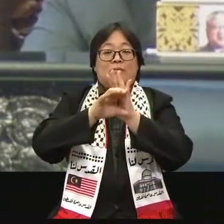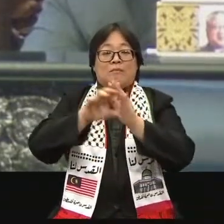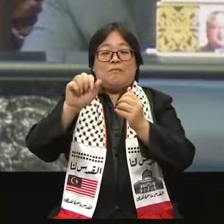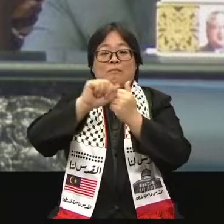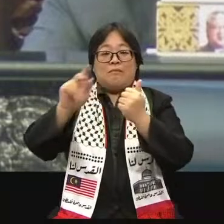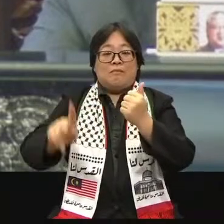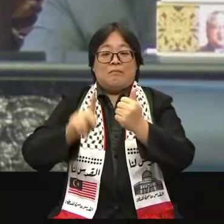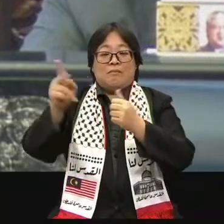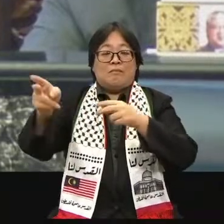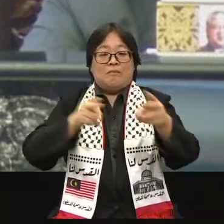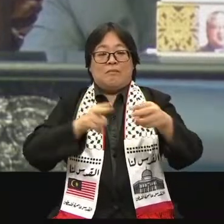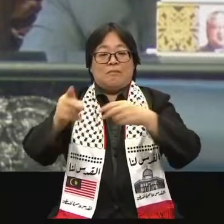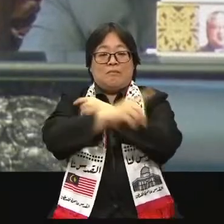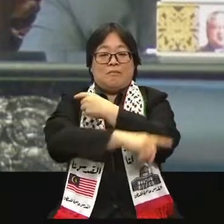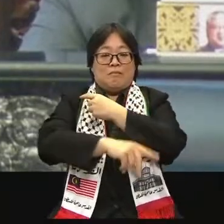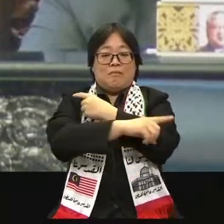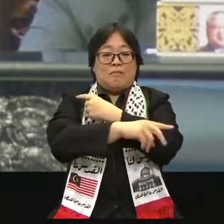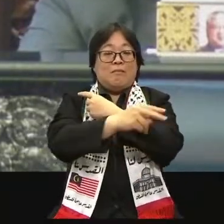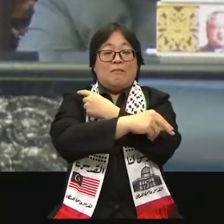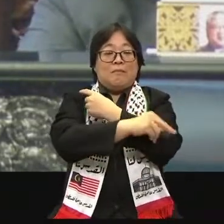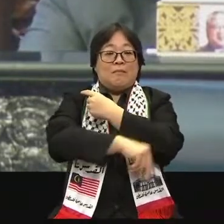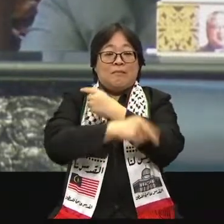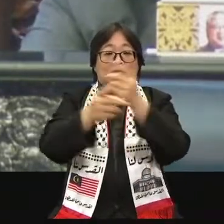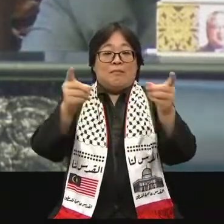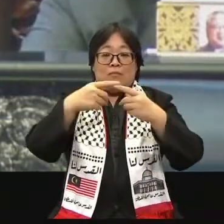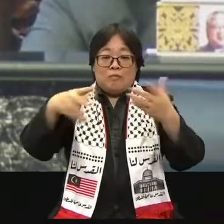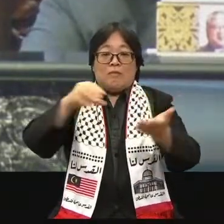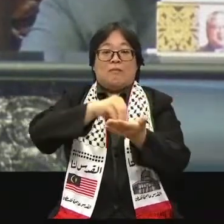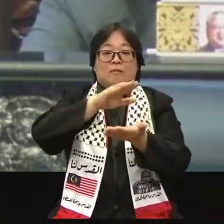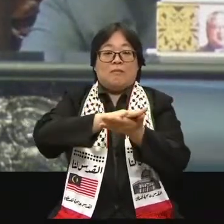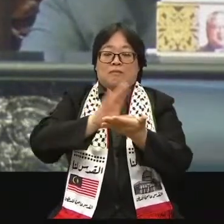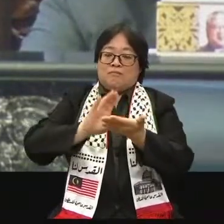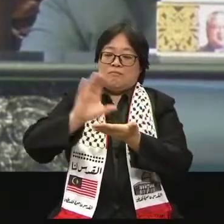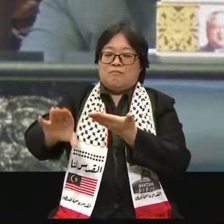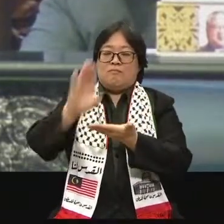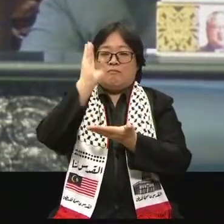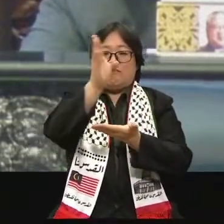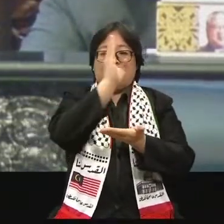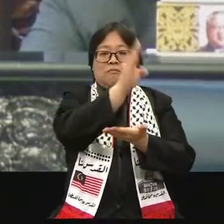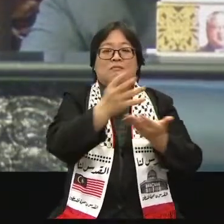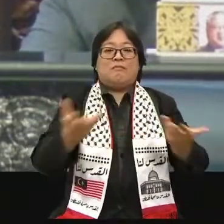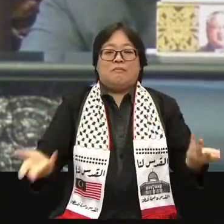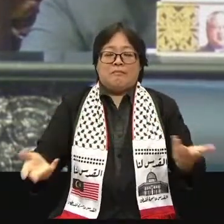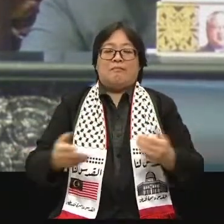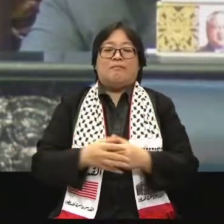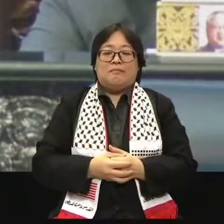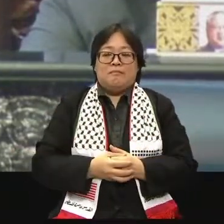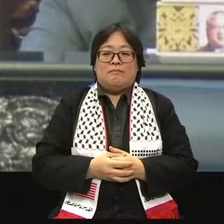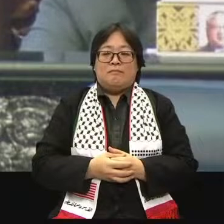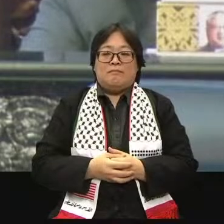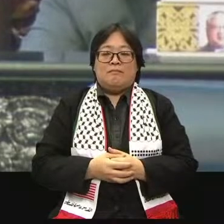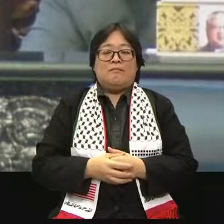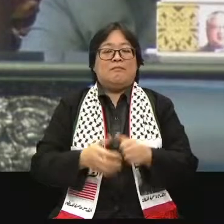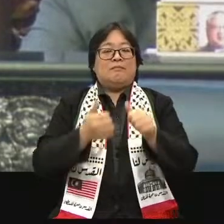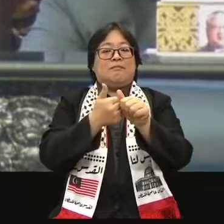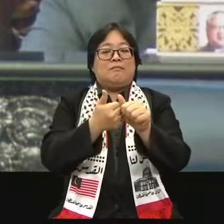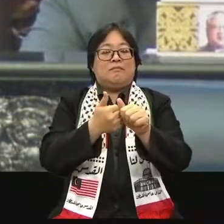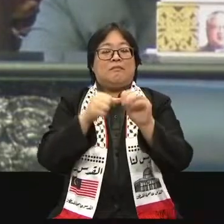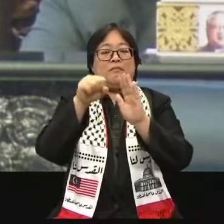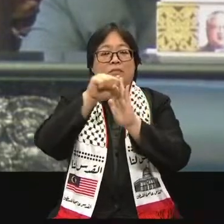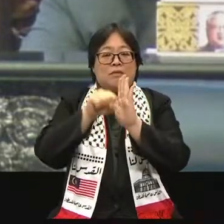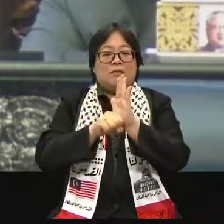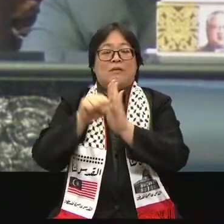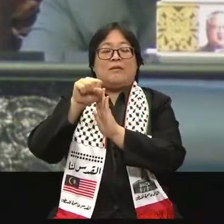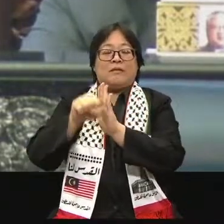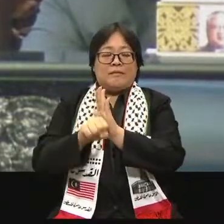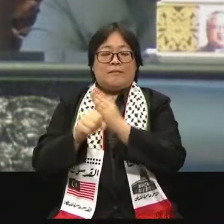jawatankuasa pengurusan Bencana Daerah dan Negeri peruntukan boleh terus disalurkan kepada mangsa berdasarkan kriteria